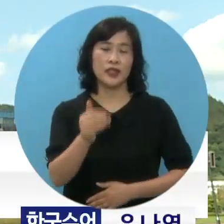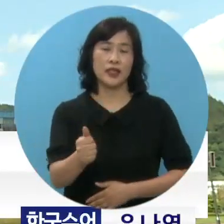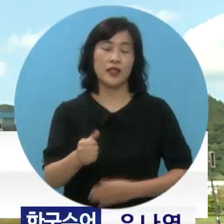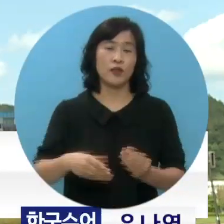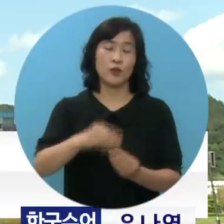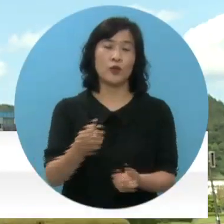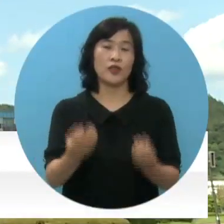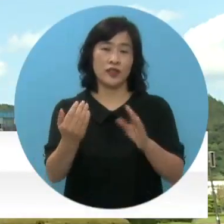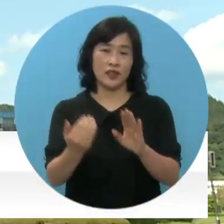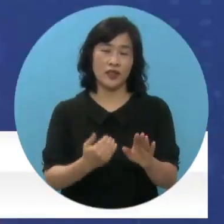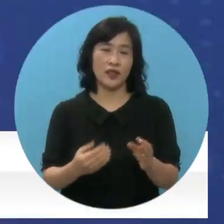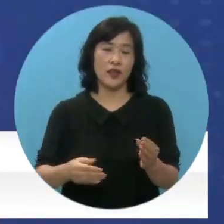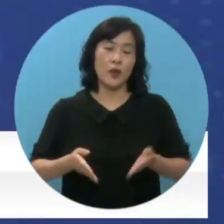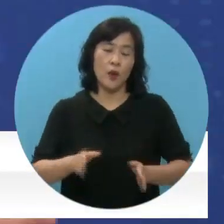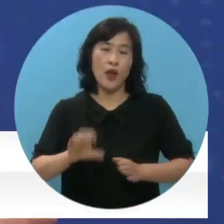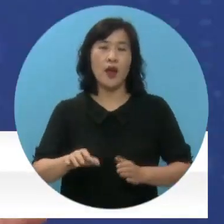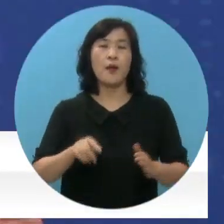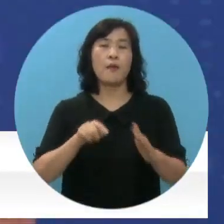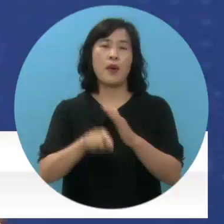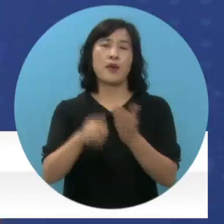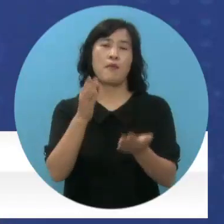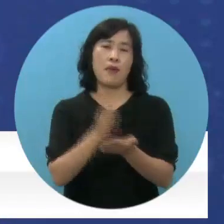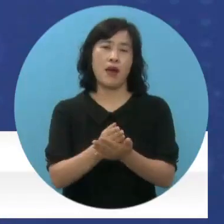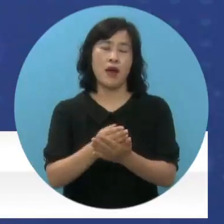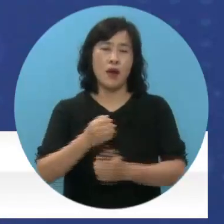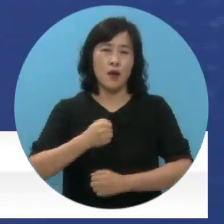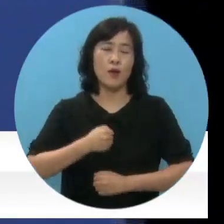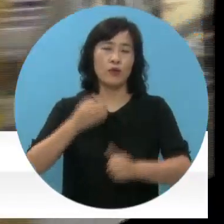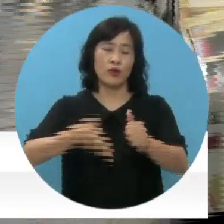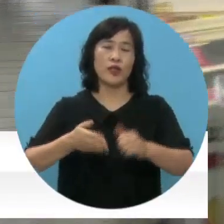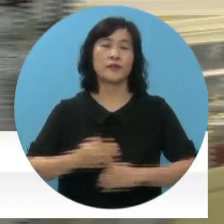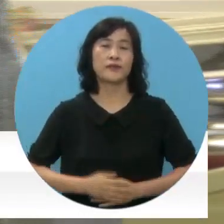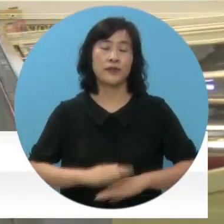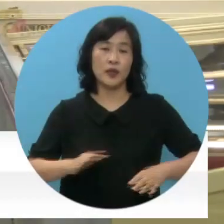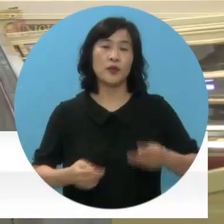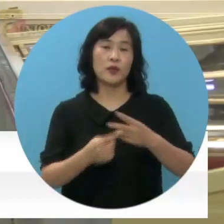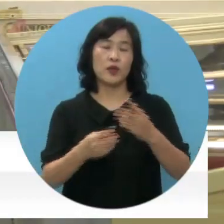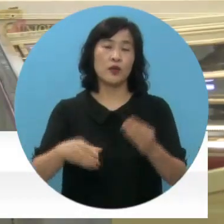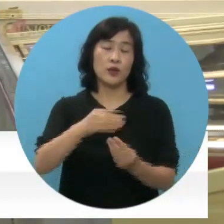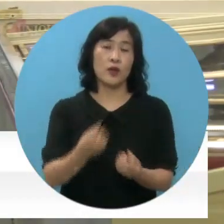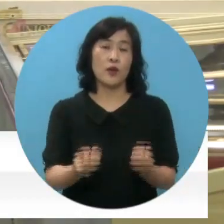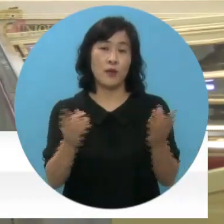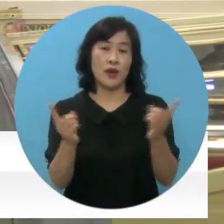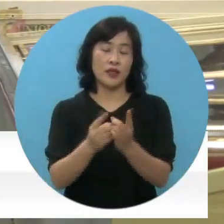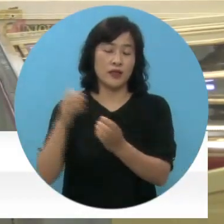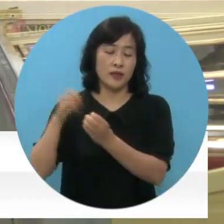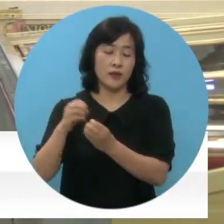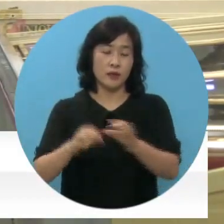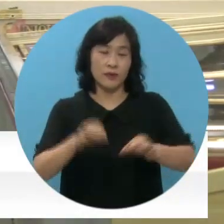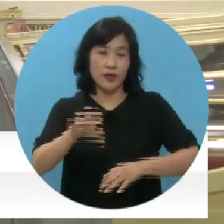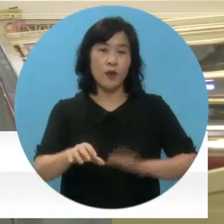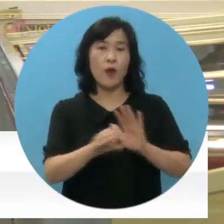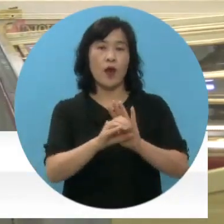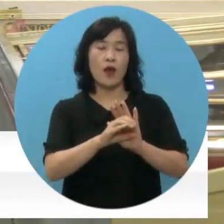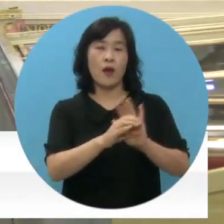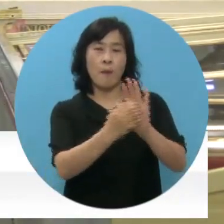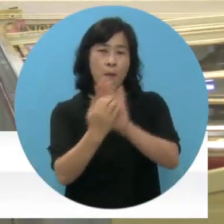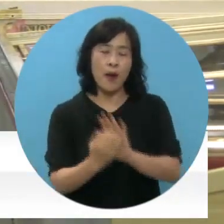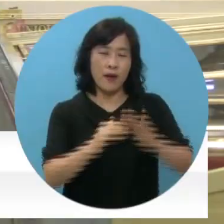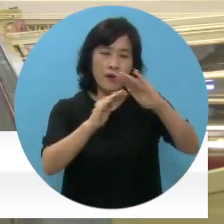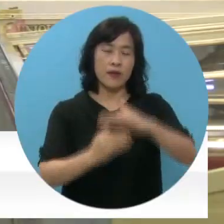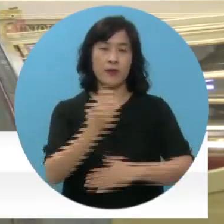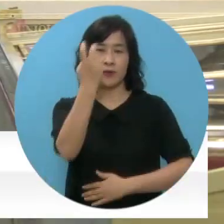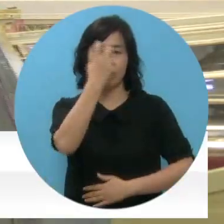김영록 전남지사가 추석을 앞두고 고향 방문 자제 등을 호소했습니다. 전남도가 추석 맞이 전통시장 코로나19